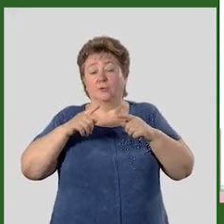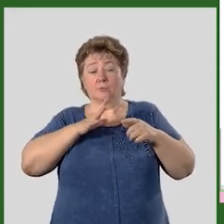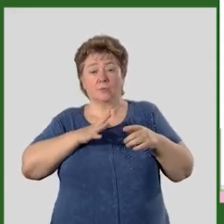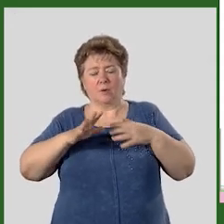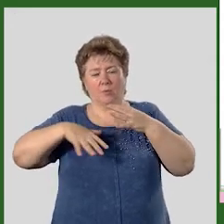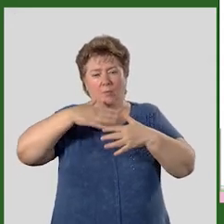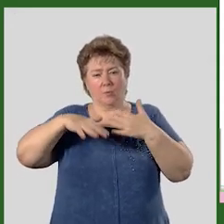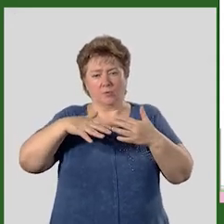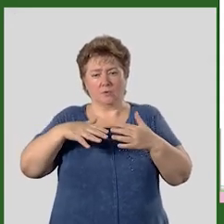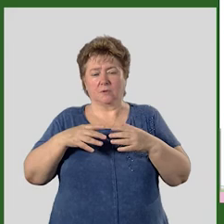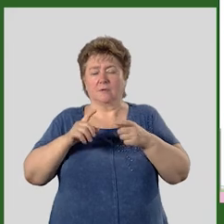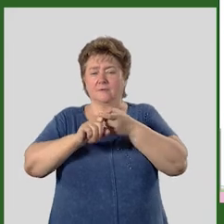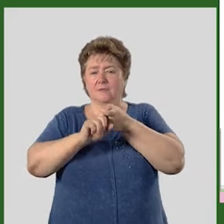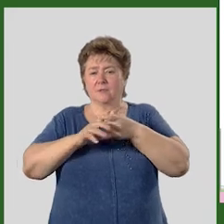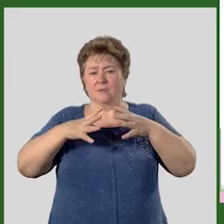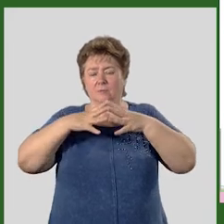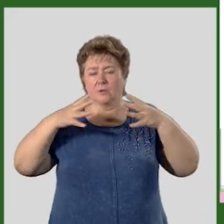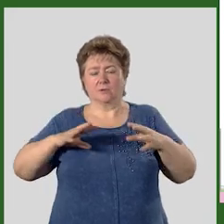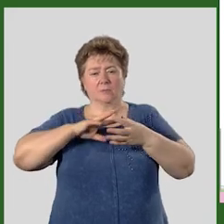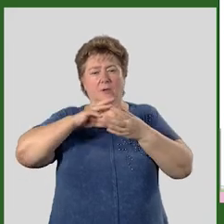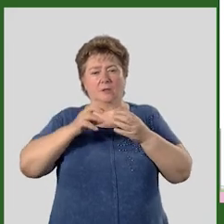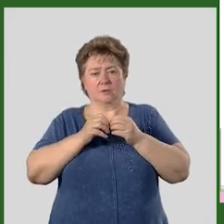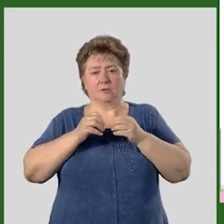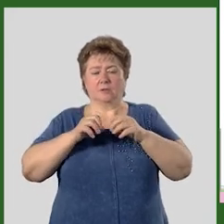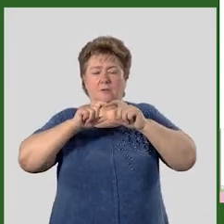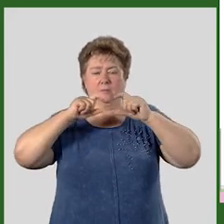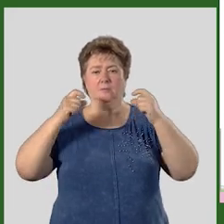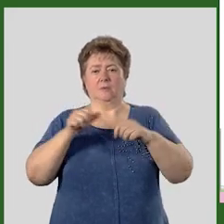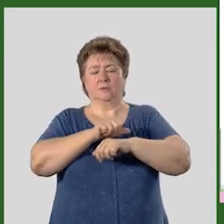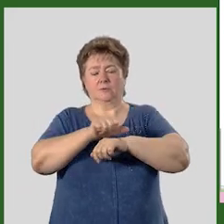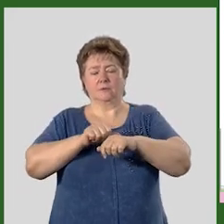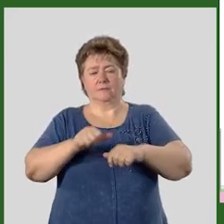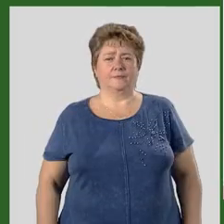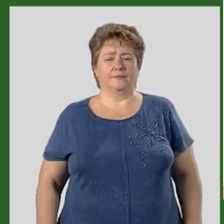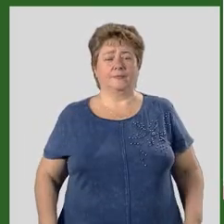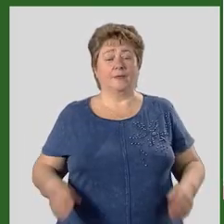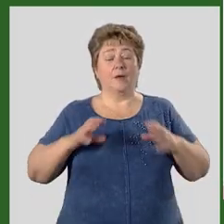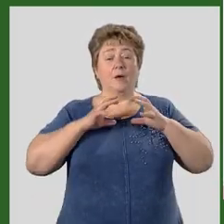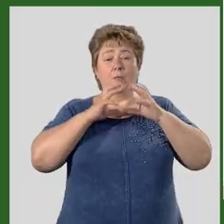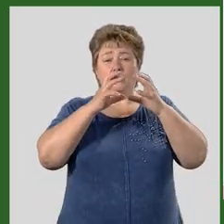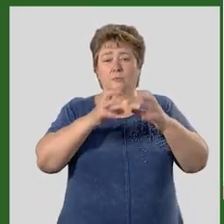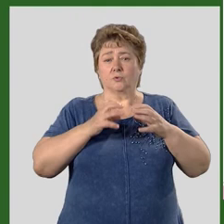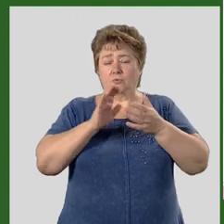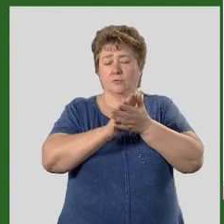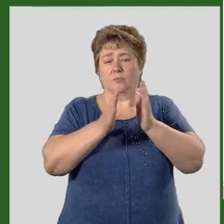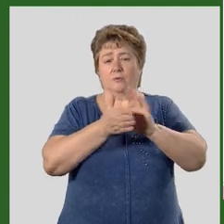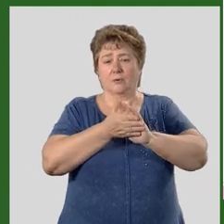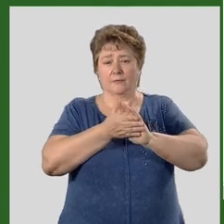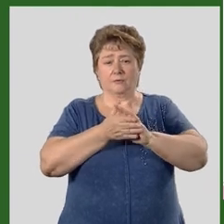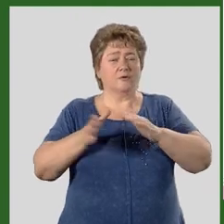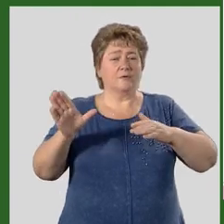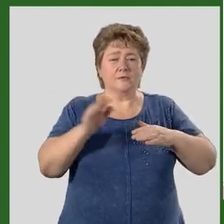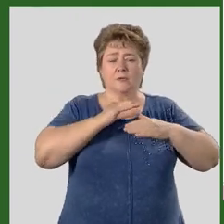избежания путаницы в связи с большим количеством часовых поясов. По международным договоренностям,